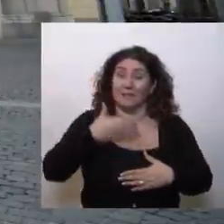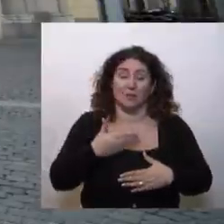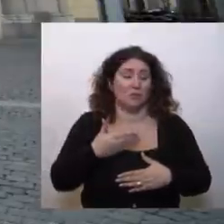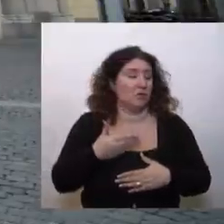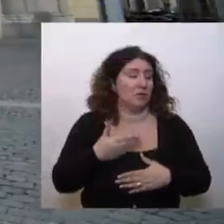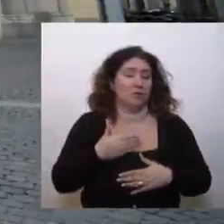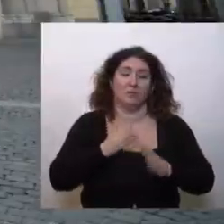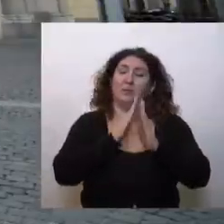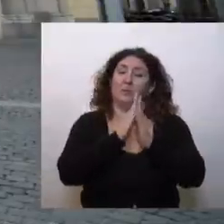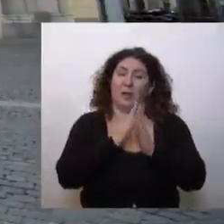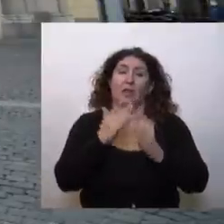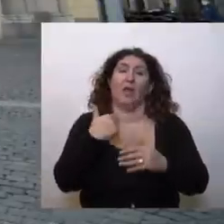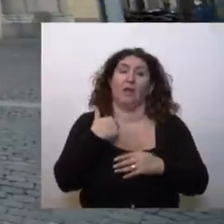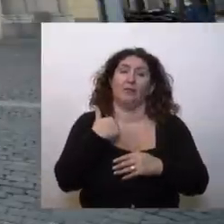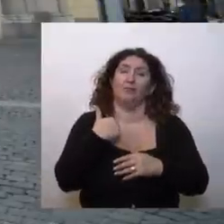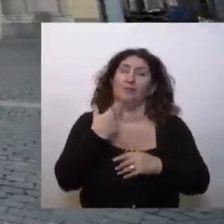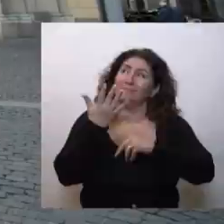Dio.